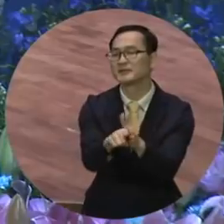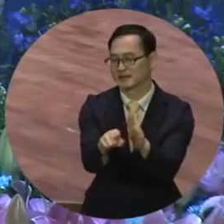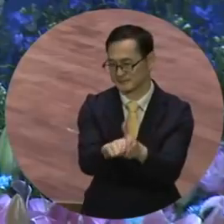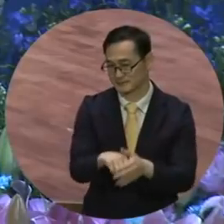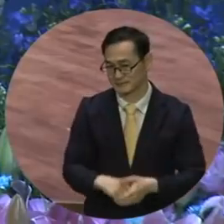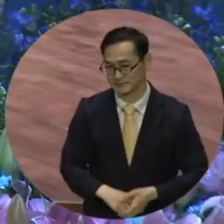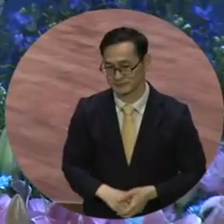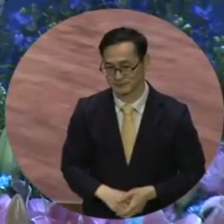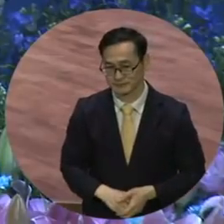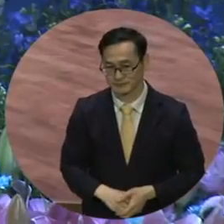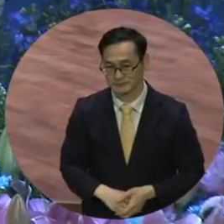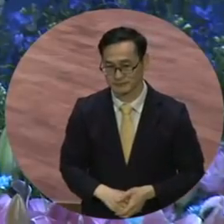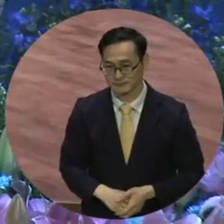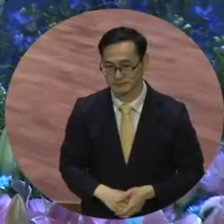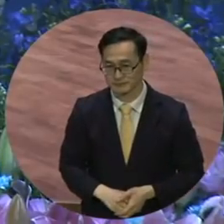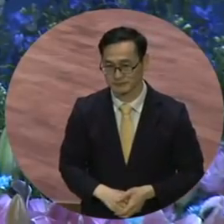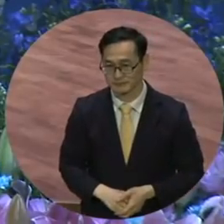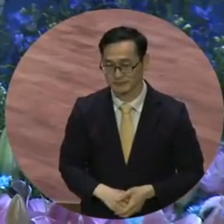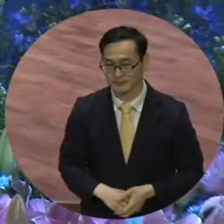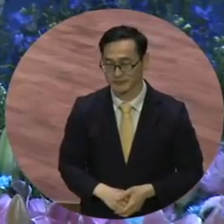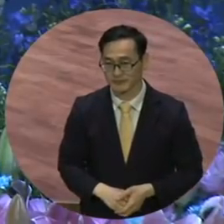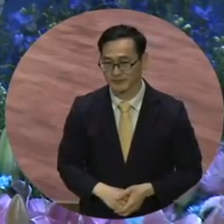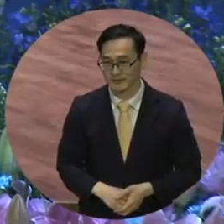돈이 없습니까?